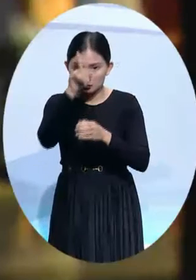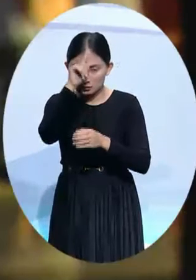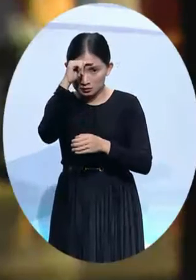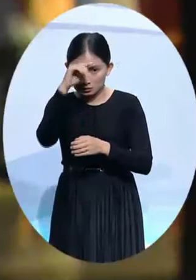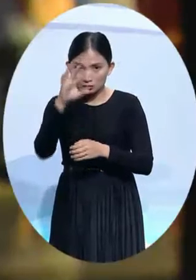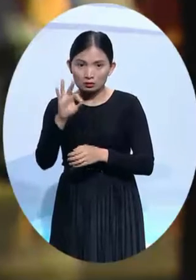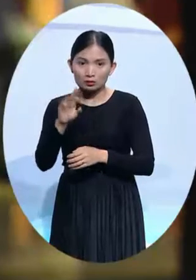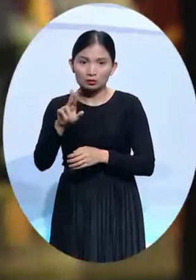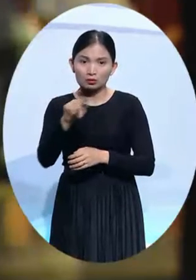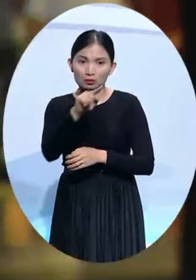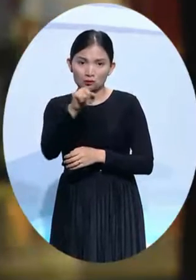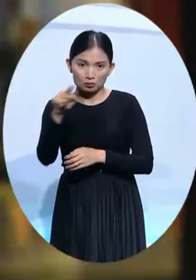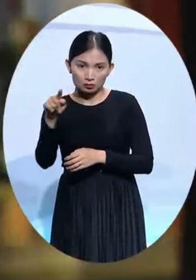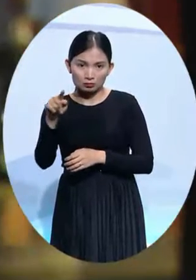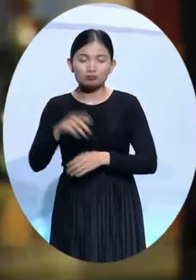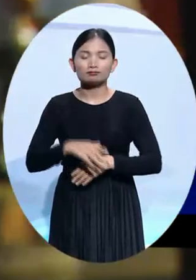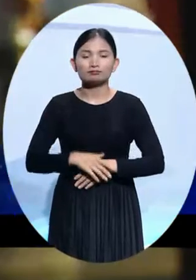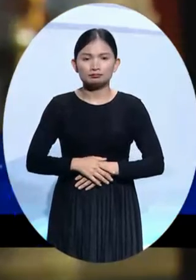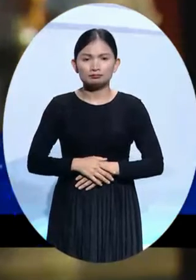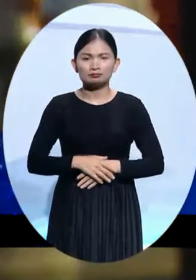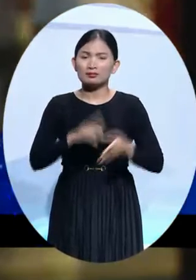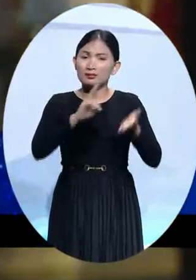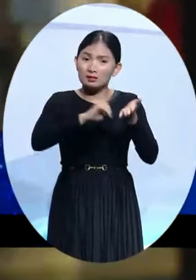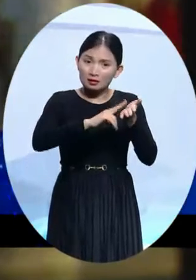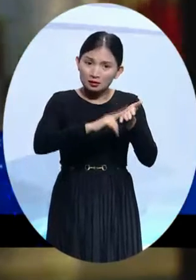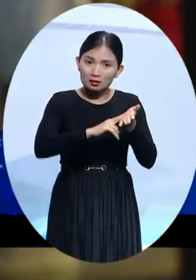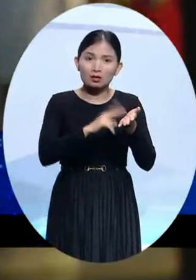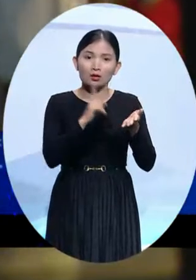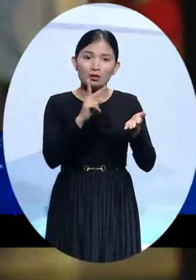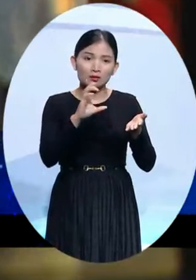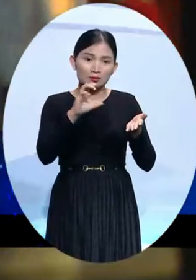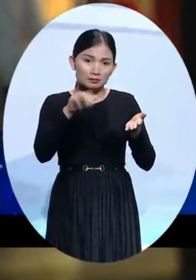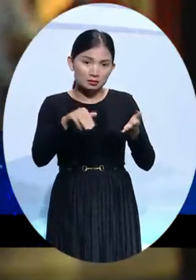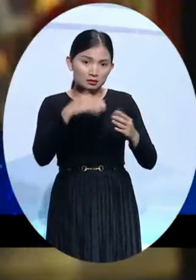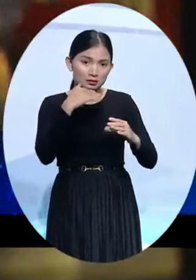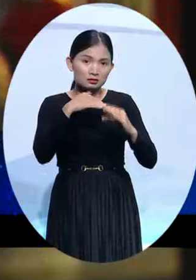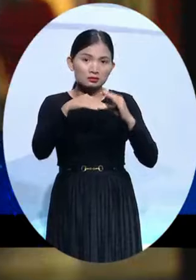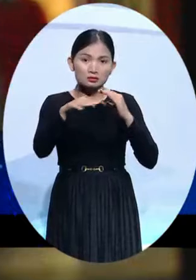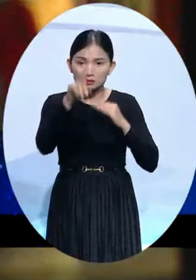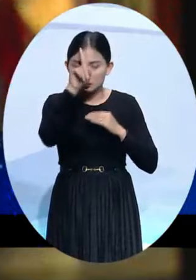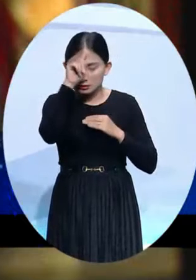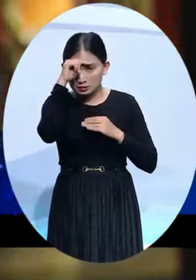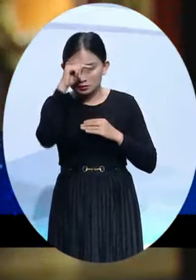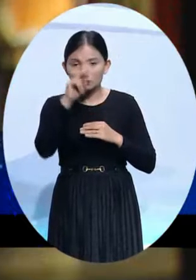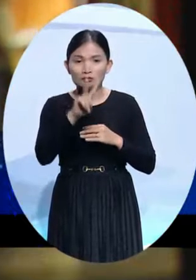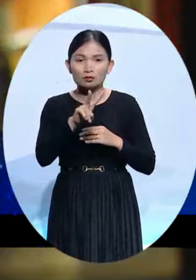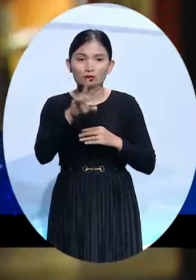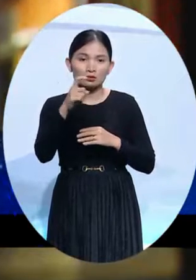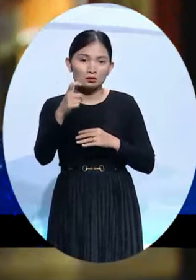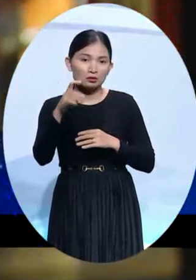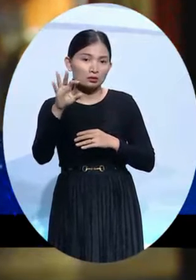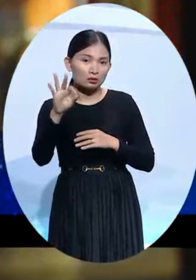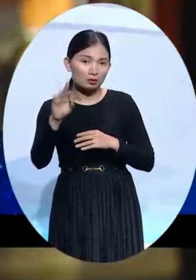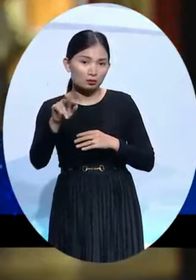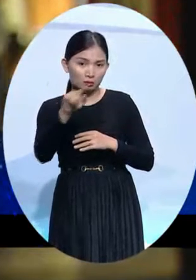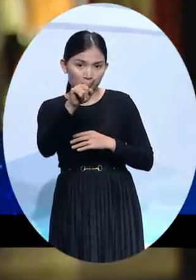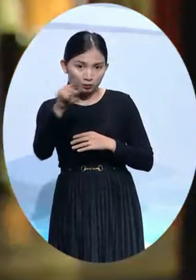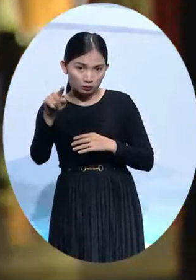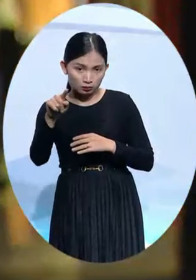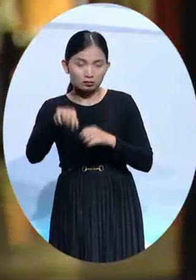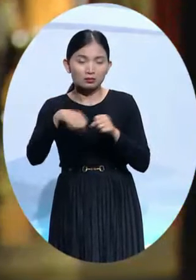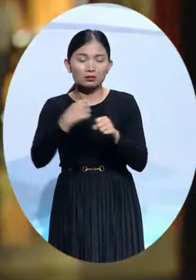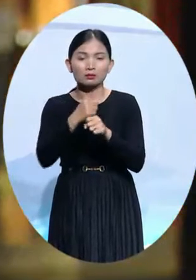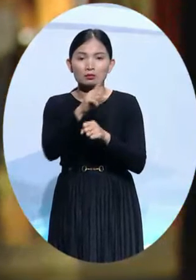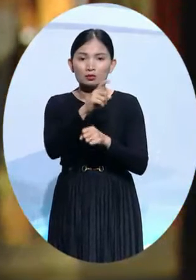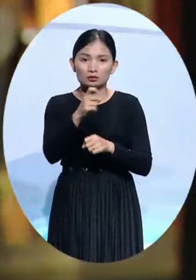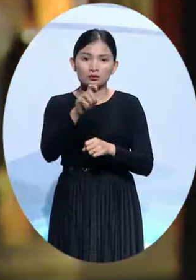Kính thưa quý vị, lá thư mà Chủ tịch Hồ Chí Minh gửi cho bác sĩ Vũ Đình Tụng năm 1947 được đặt tại tầng trưng bày